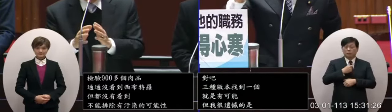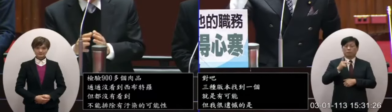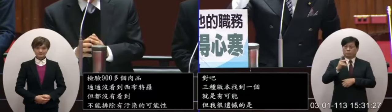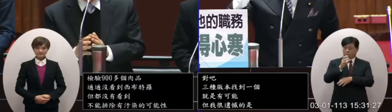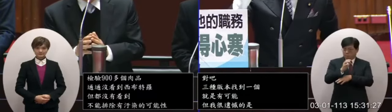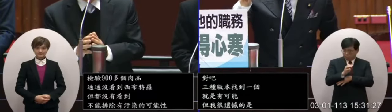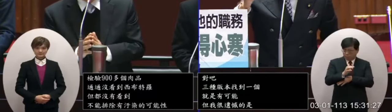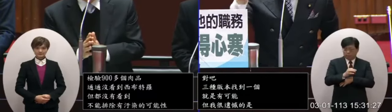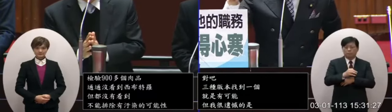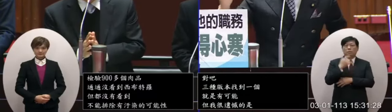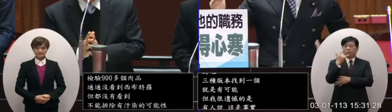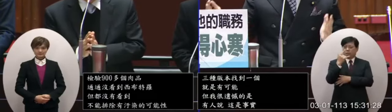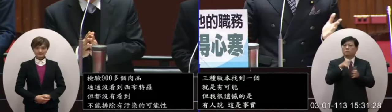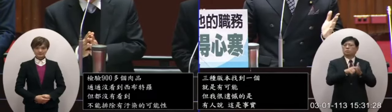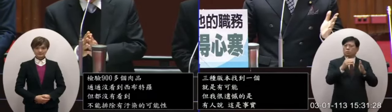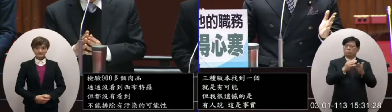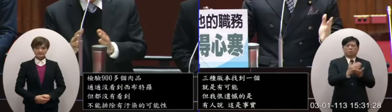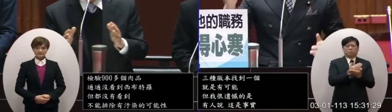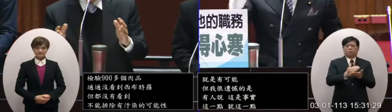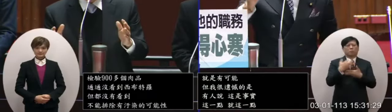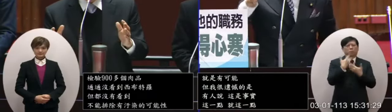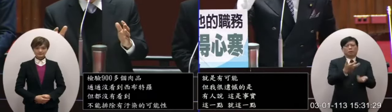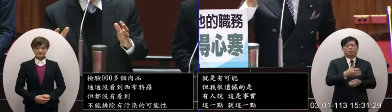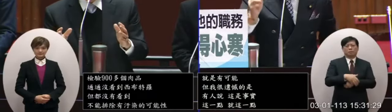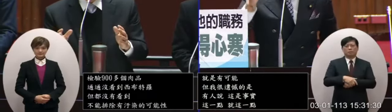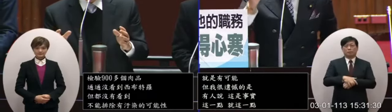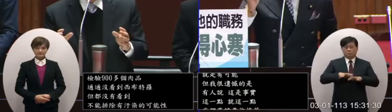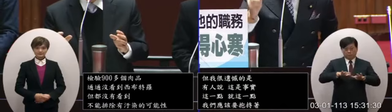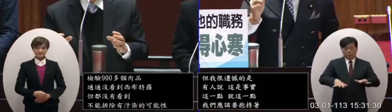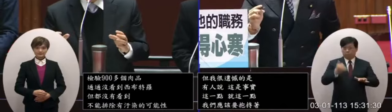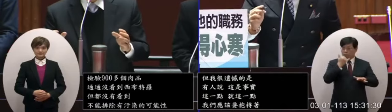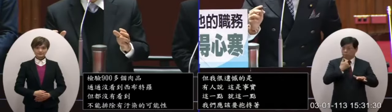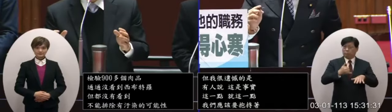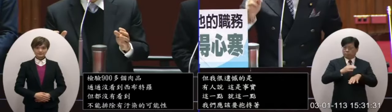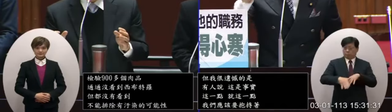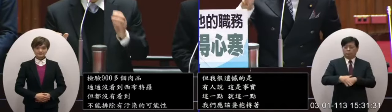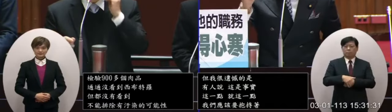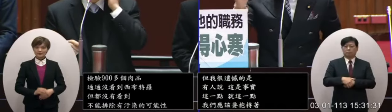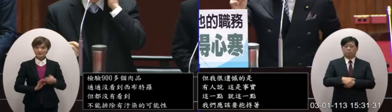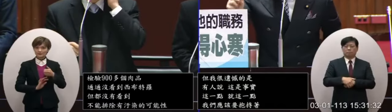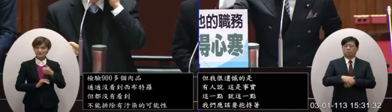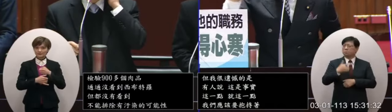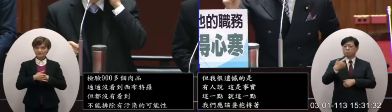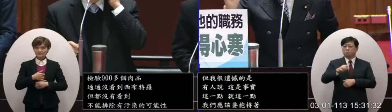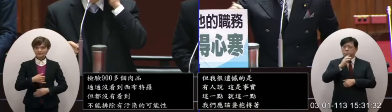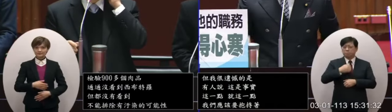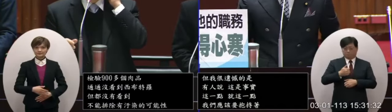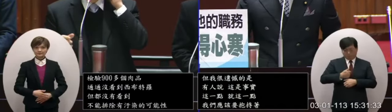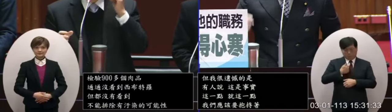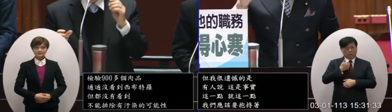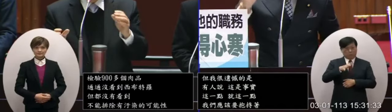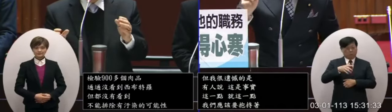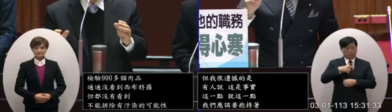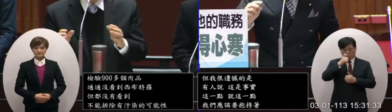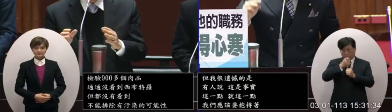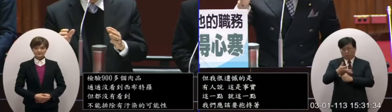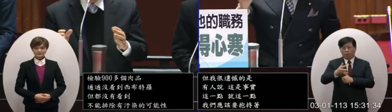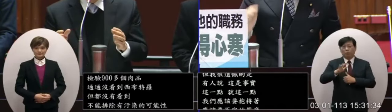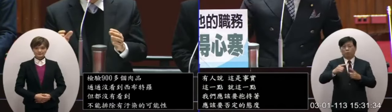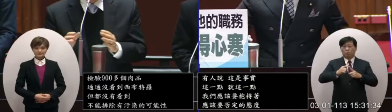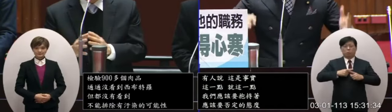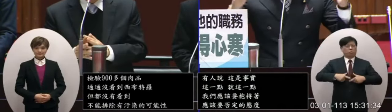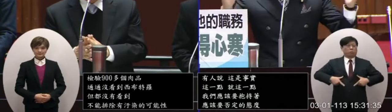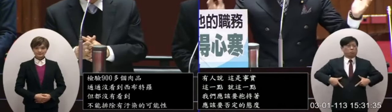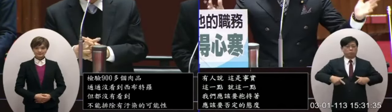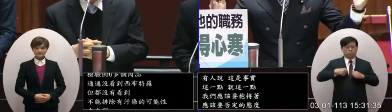学，我们就等专家来判定嘛。那现在是有可能污染，而不是事实。而现在有人大